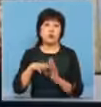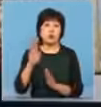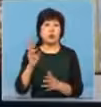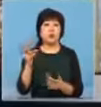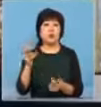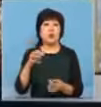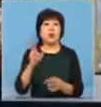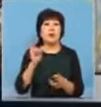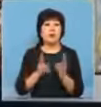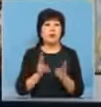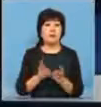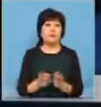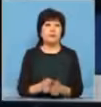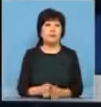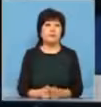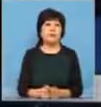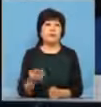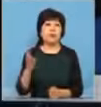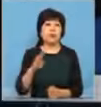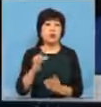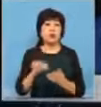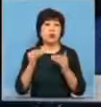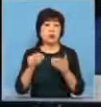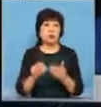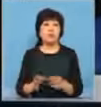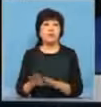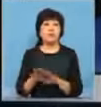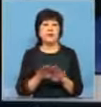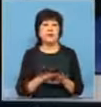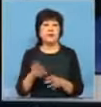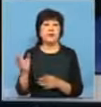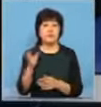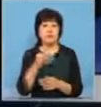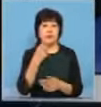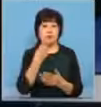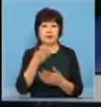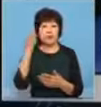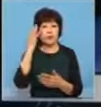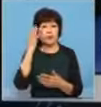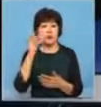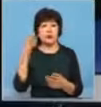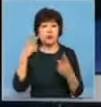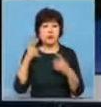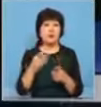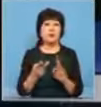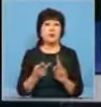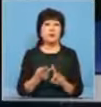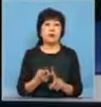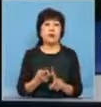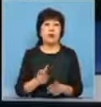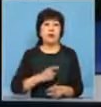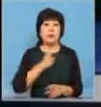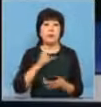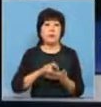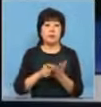4 турах. Первый тур – это визитная карточка, где обучающийся показывает свои творческие способности. Второй тур идет